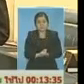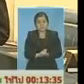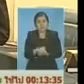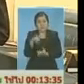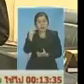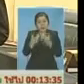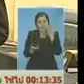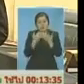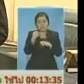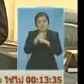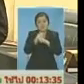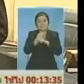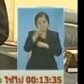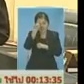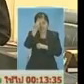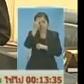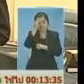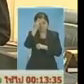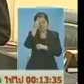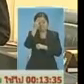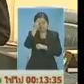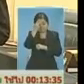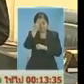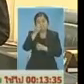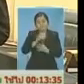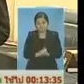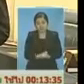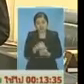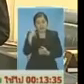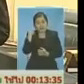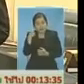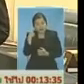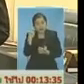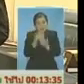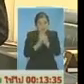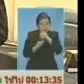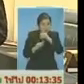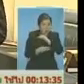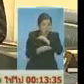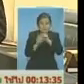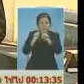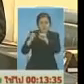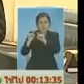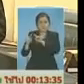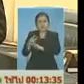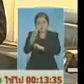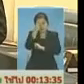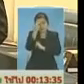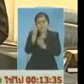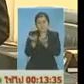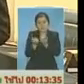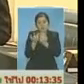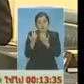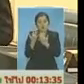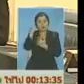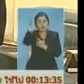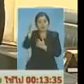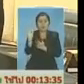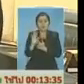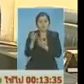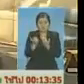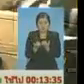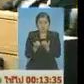มันติดจรวดเนี่ยกรรมมันตามทันไอ้ใครคดโกงแม่หายนะไม่ต้องรอชาติหน้าชาติเนี่ยครับผมตอบคำ